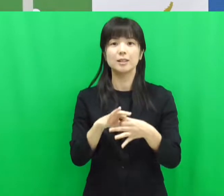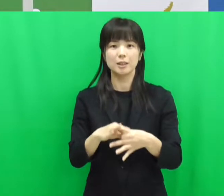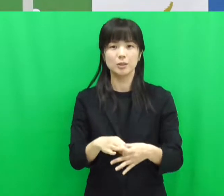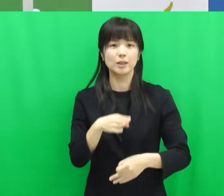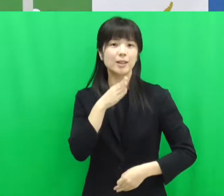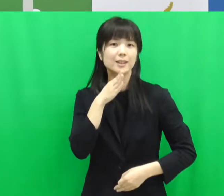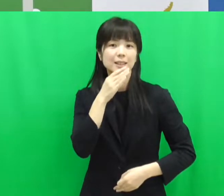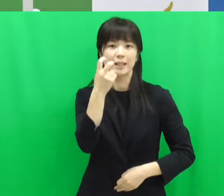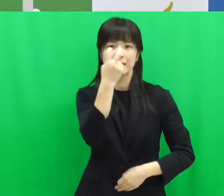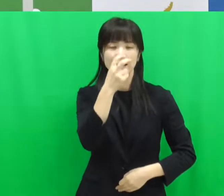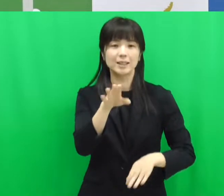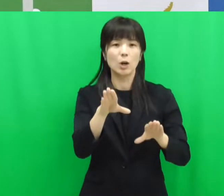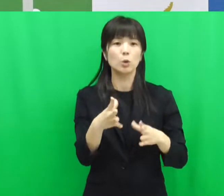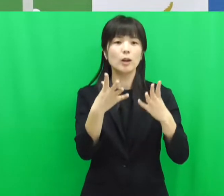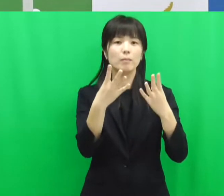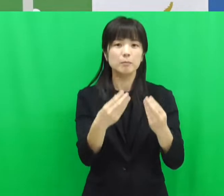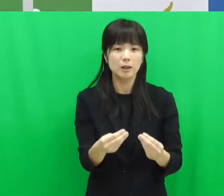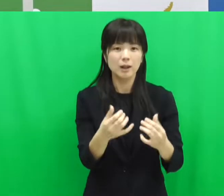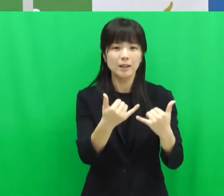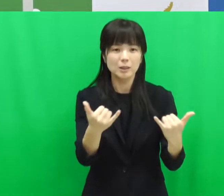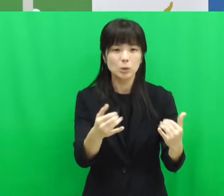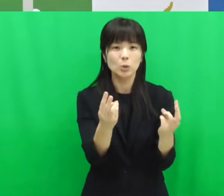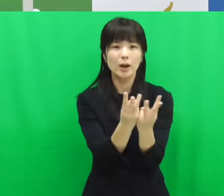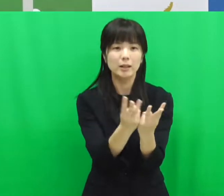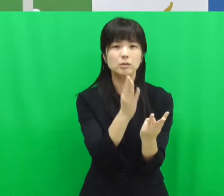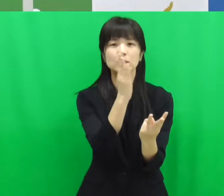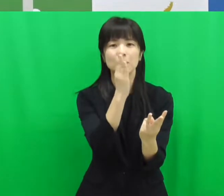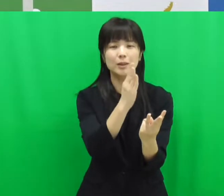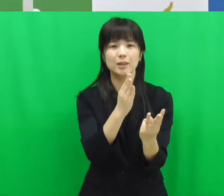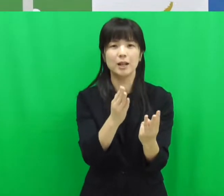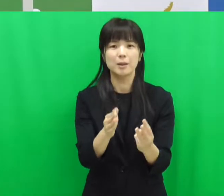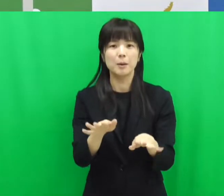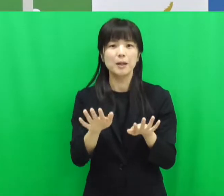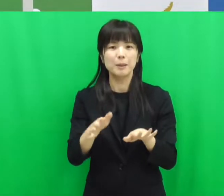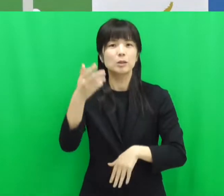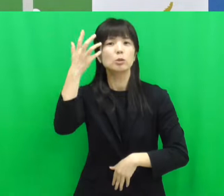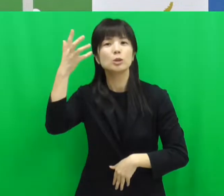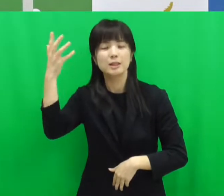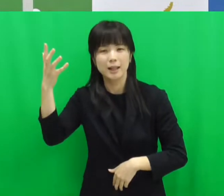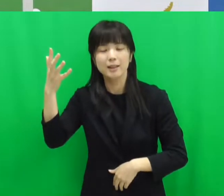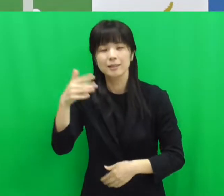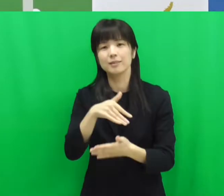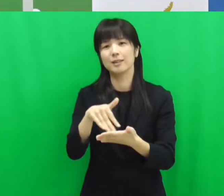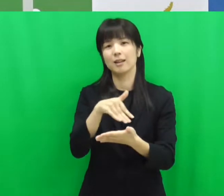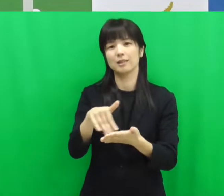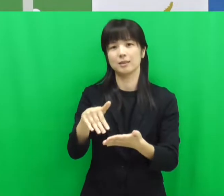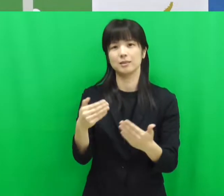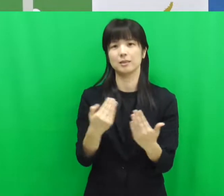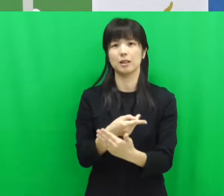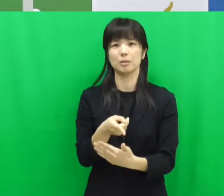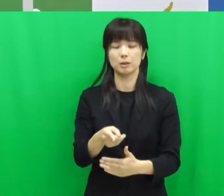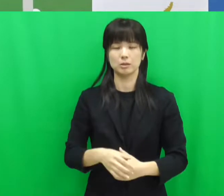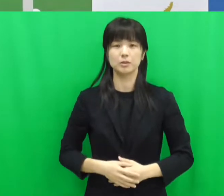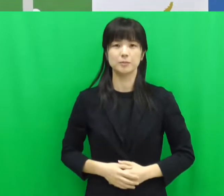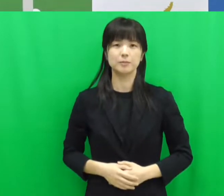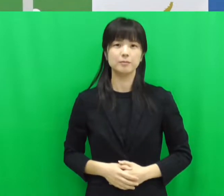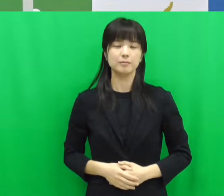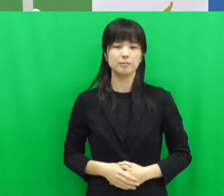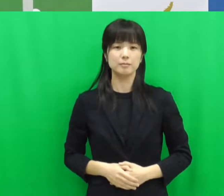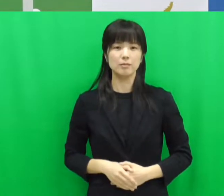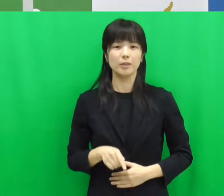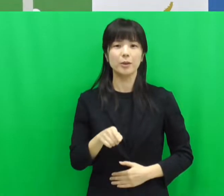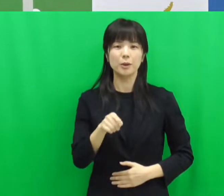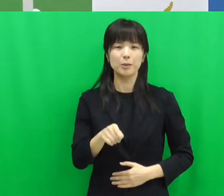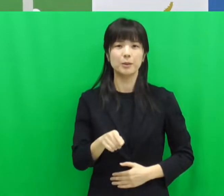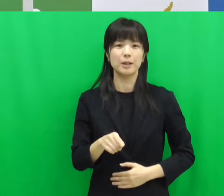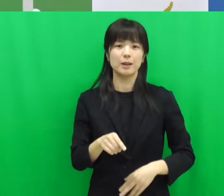人数ということではなくですね、推計で、あくまでも推計で算出しております。で、値段については2万円で足